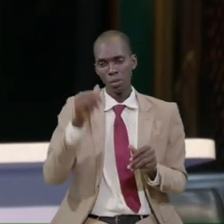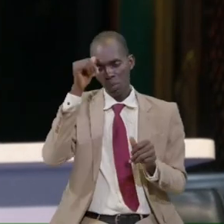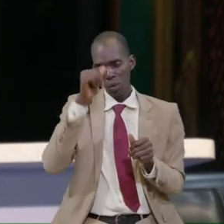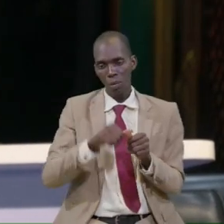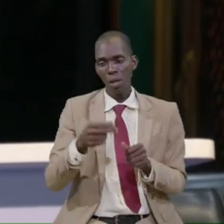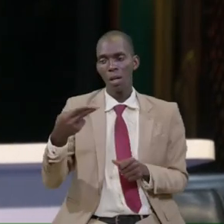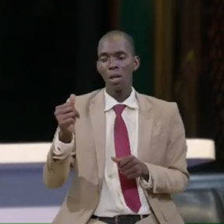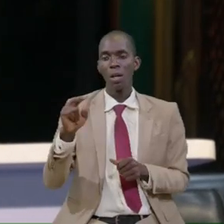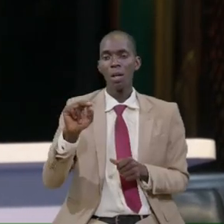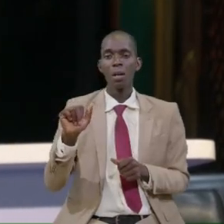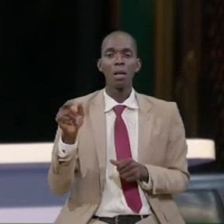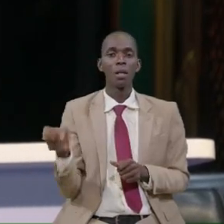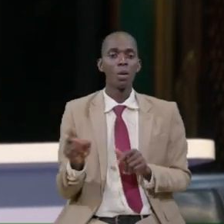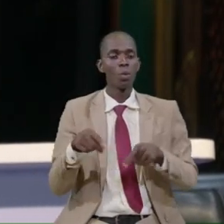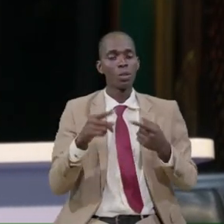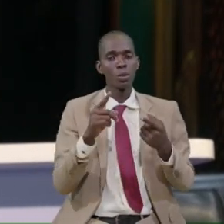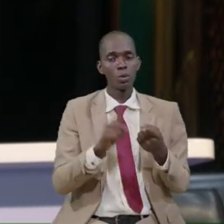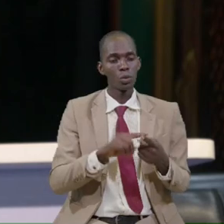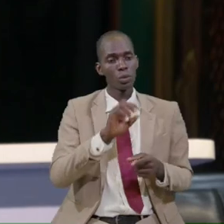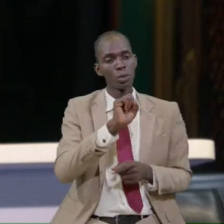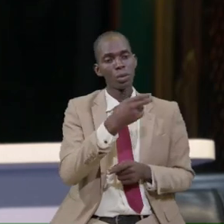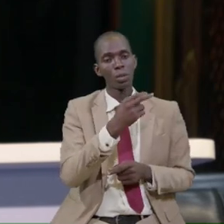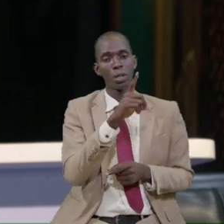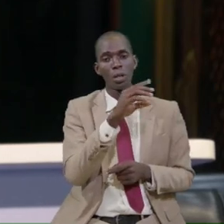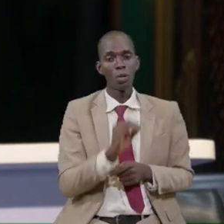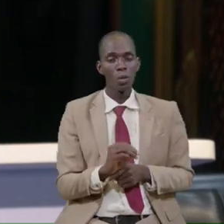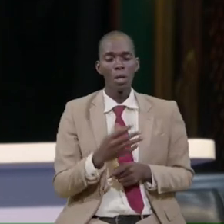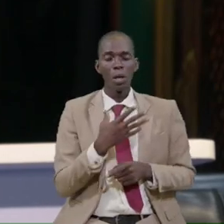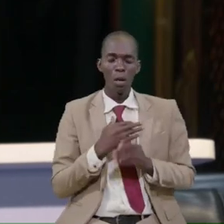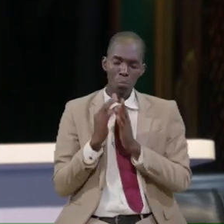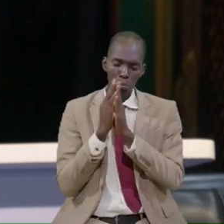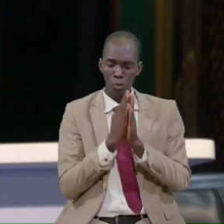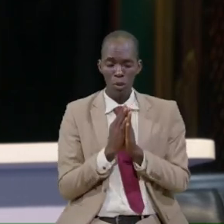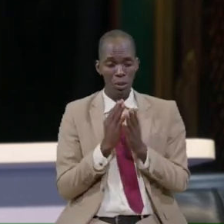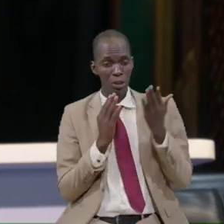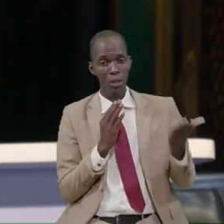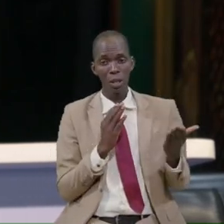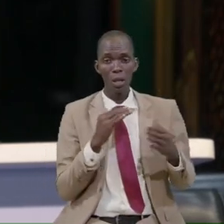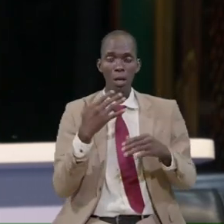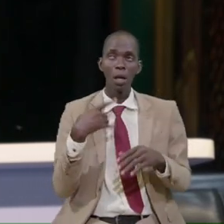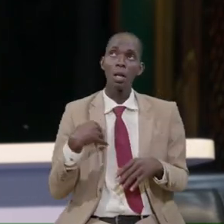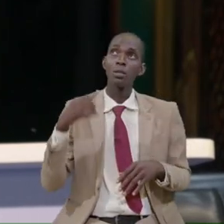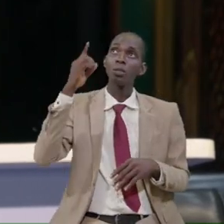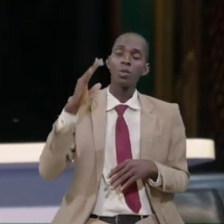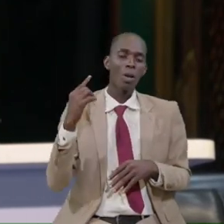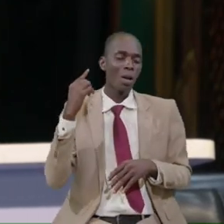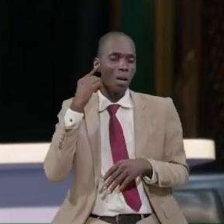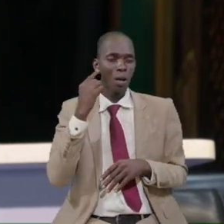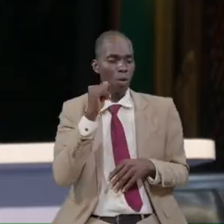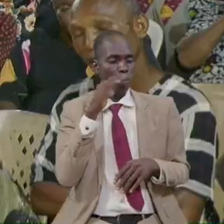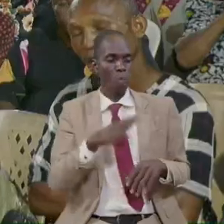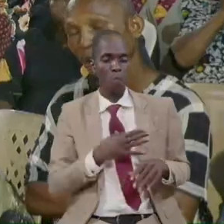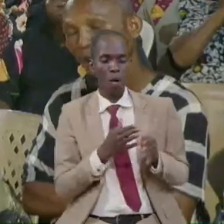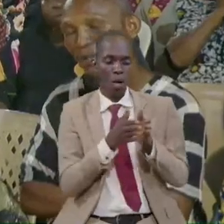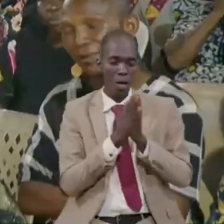Anne a été allée à Silo et Dieu l'a exaucé, lui a accordé sa requête. Ce soir,